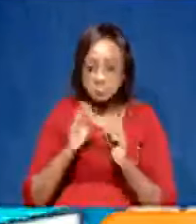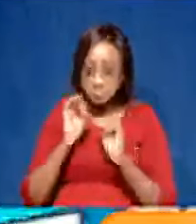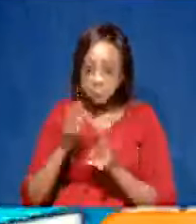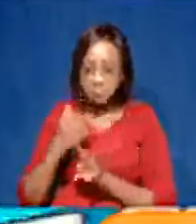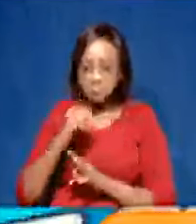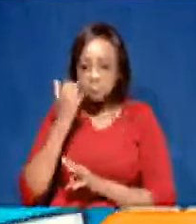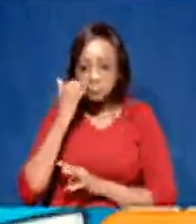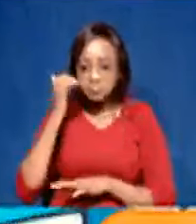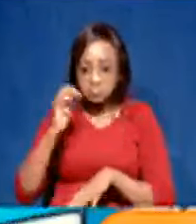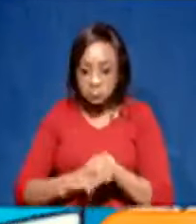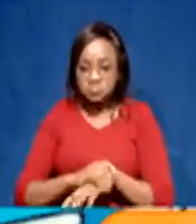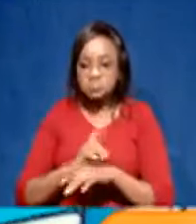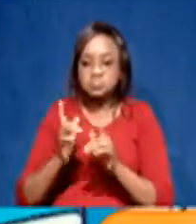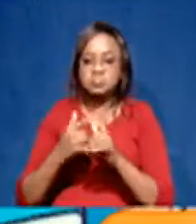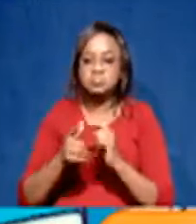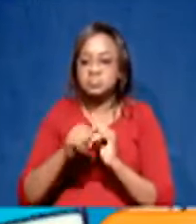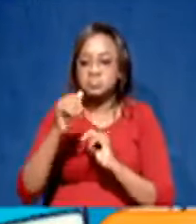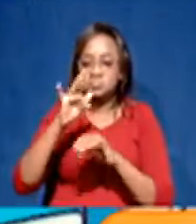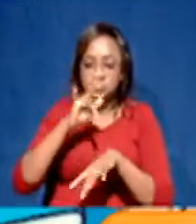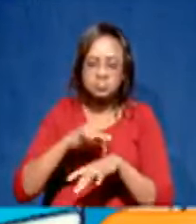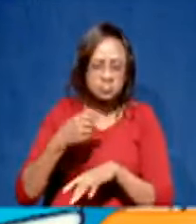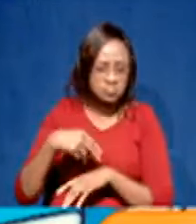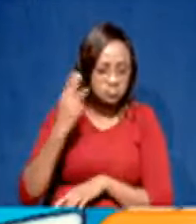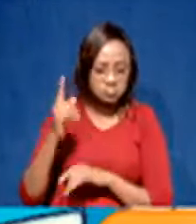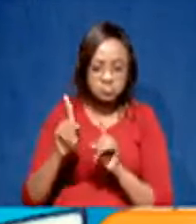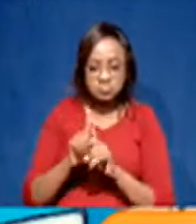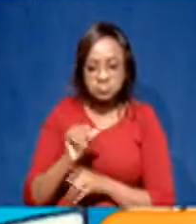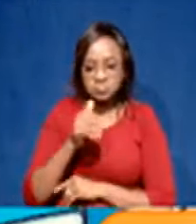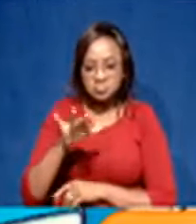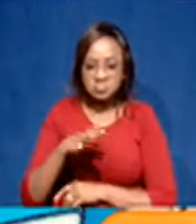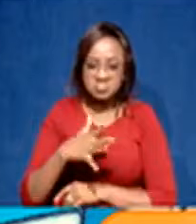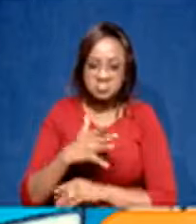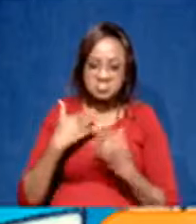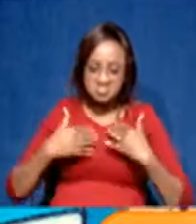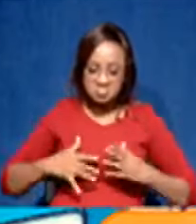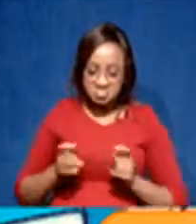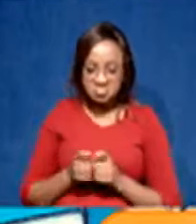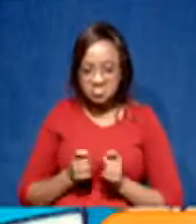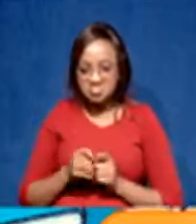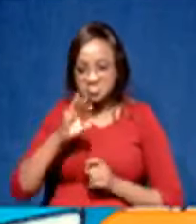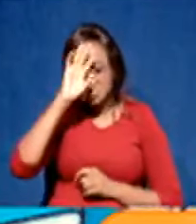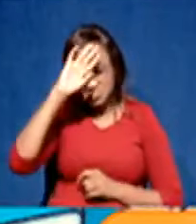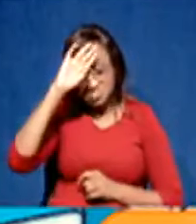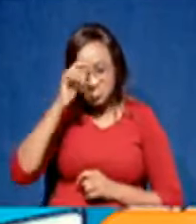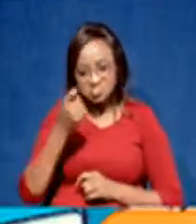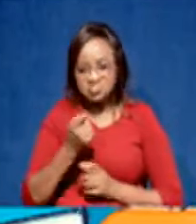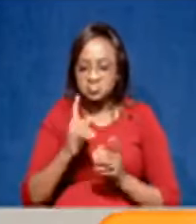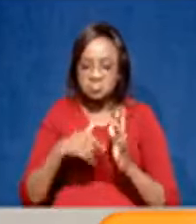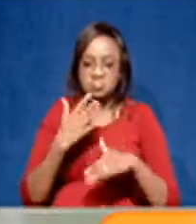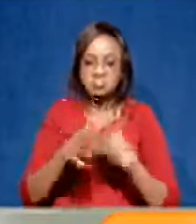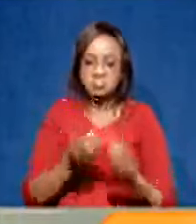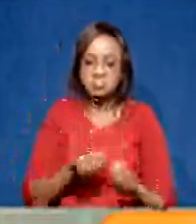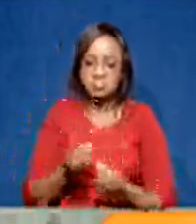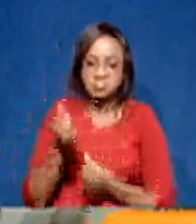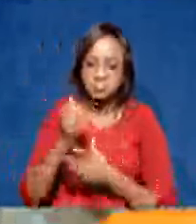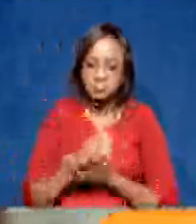tena watapata madalili mabaya, na wengine watapata dalili ile kumwa tu na mwili, mchoto wa mwili, na kawaida itaisha.